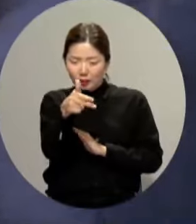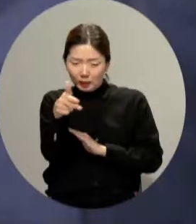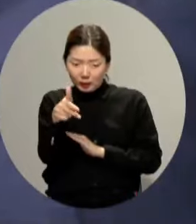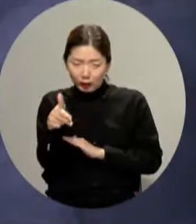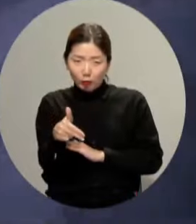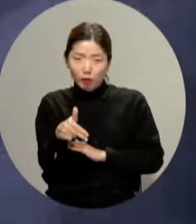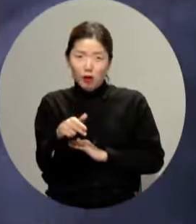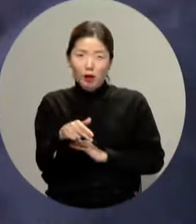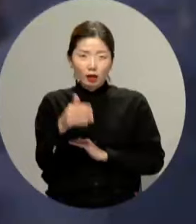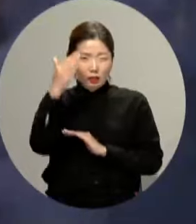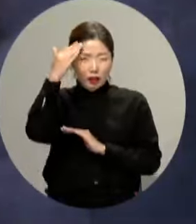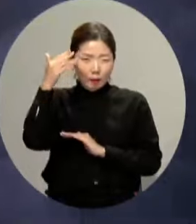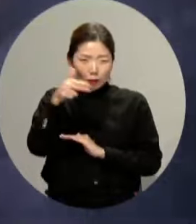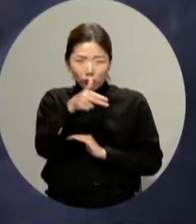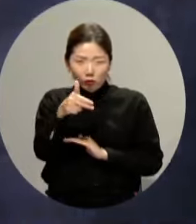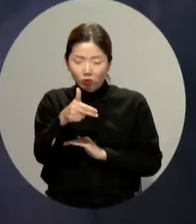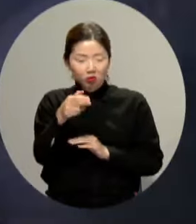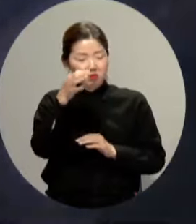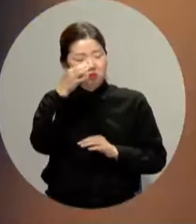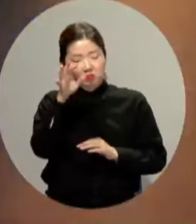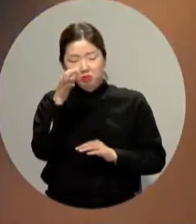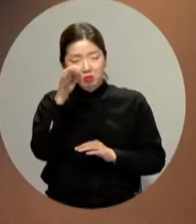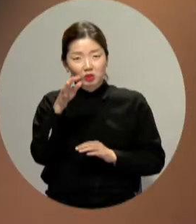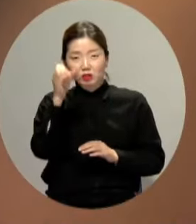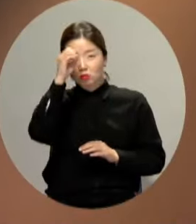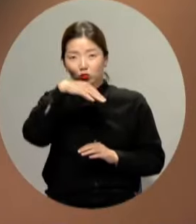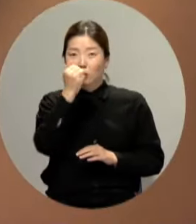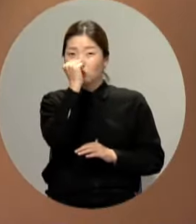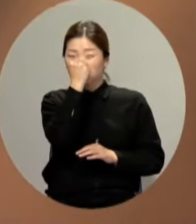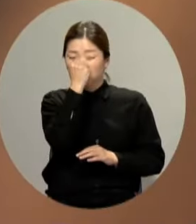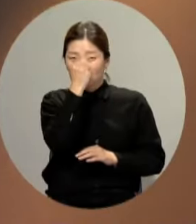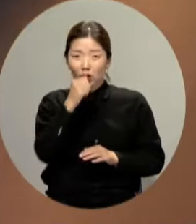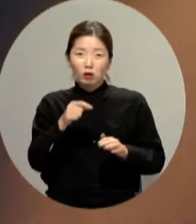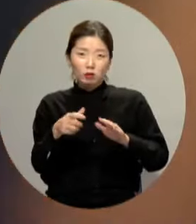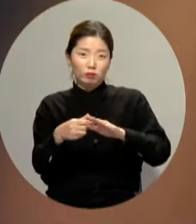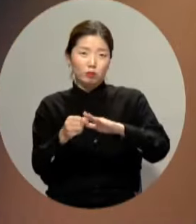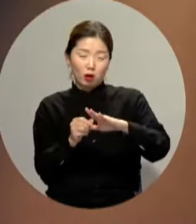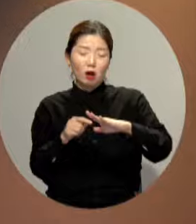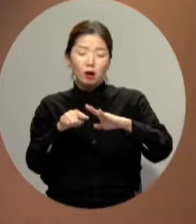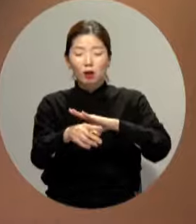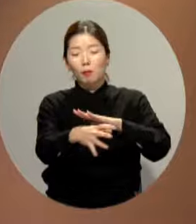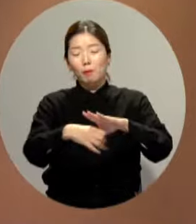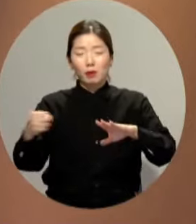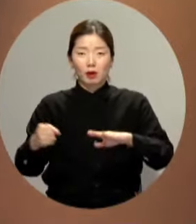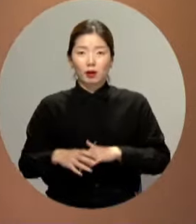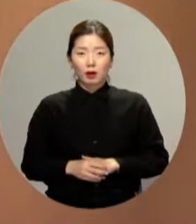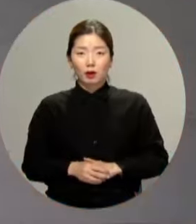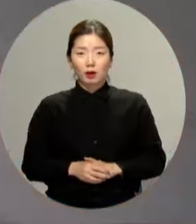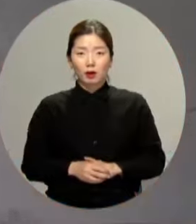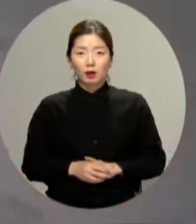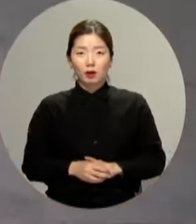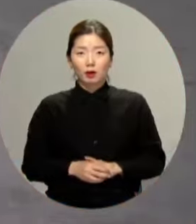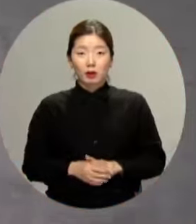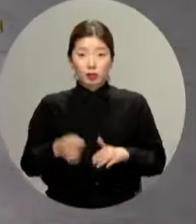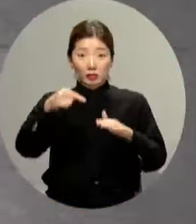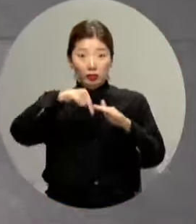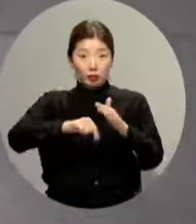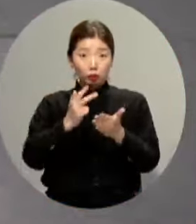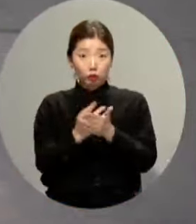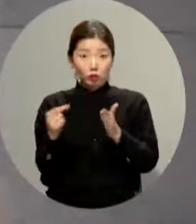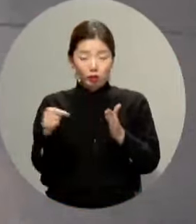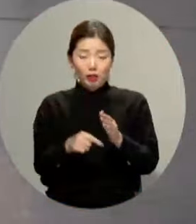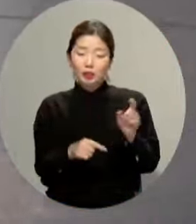CCTV와 차량 블랙박스를 아랑곳하지 않고 대범하게 범행을 저질렀습니다. 이들은 지하주차장에